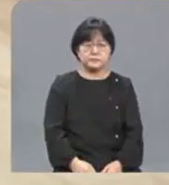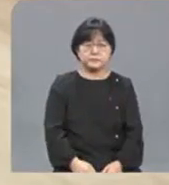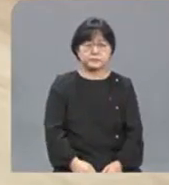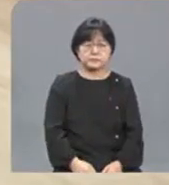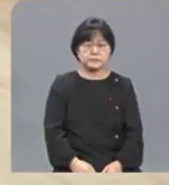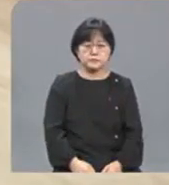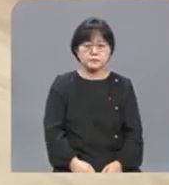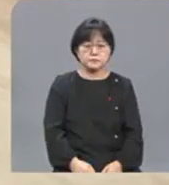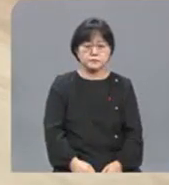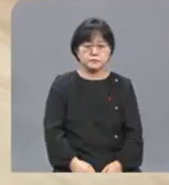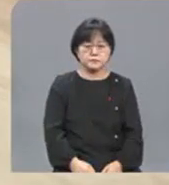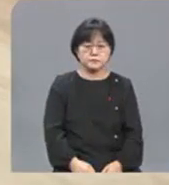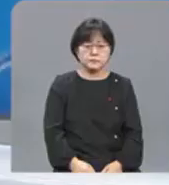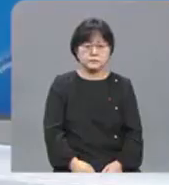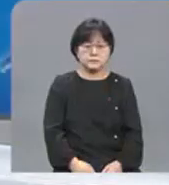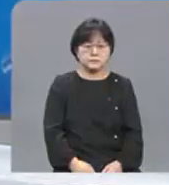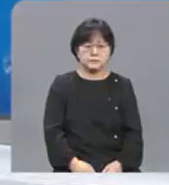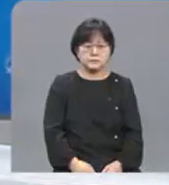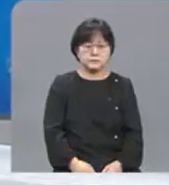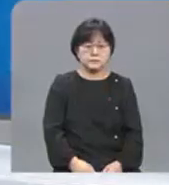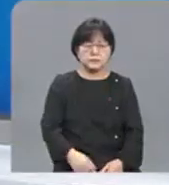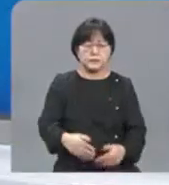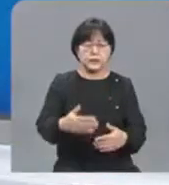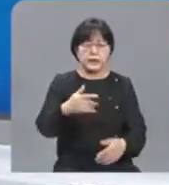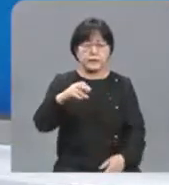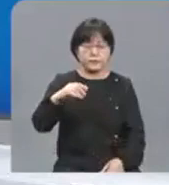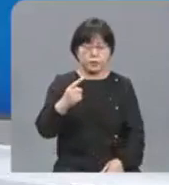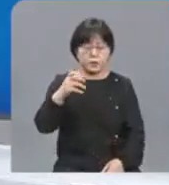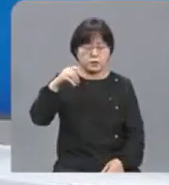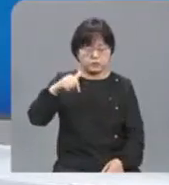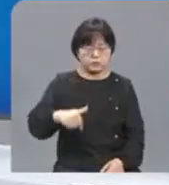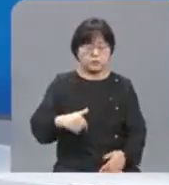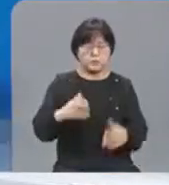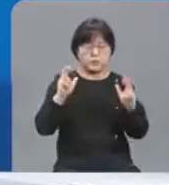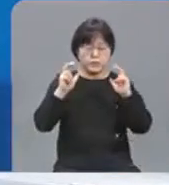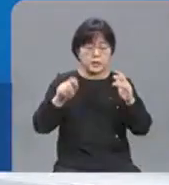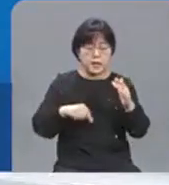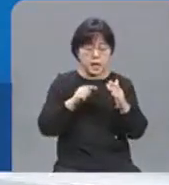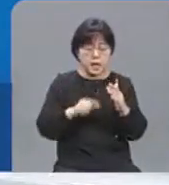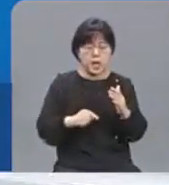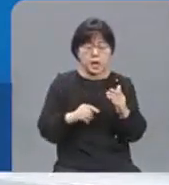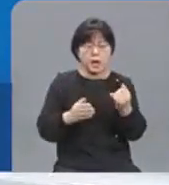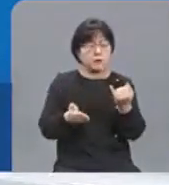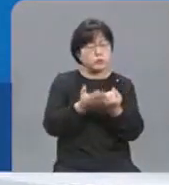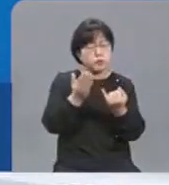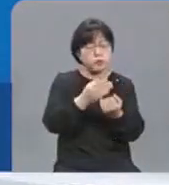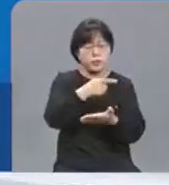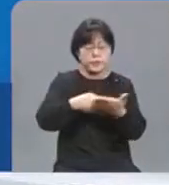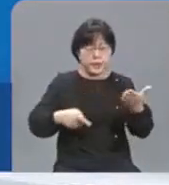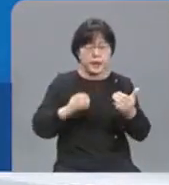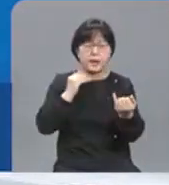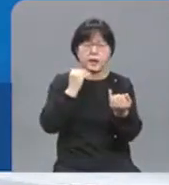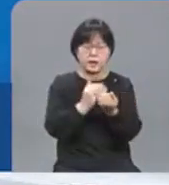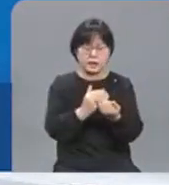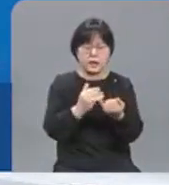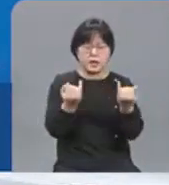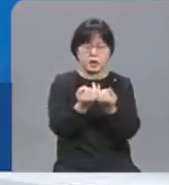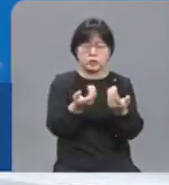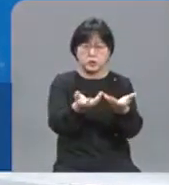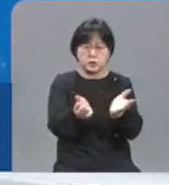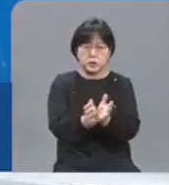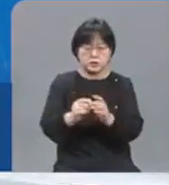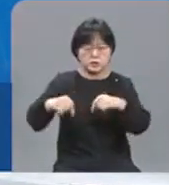김혜린 이니다 남도학 숙이 직장내 성용 피해자를 해임 처분한 것과 관련해 여성 단체와